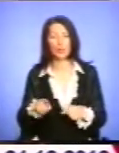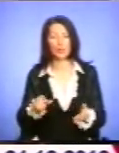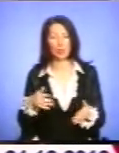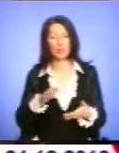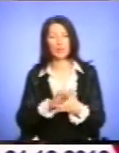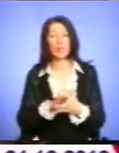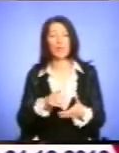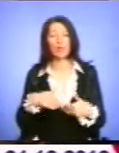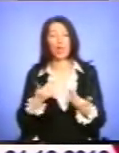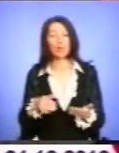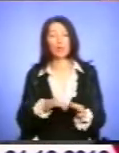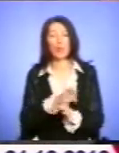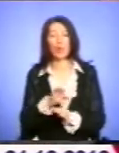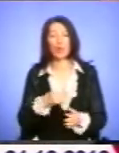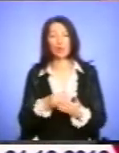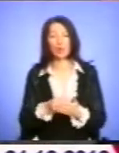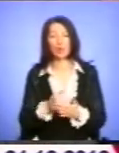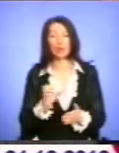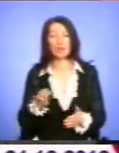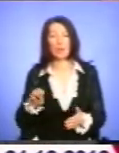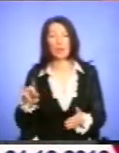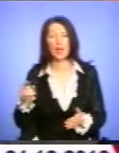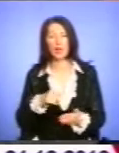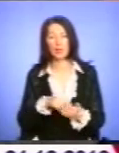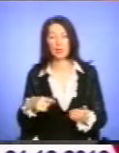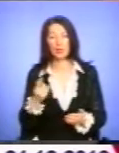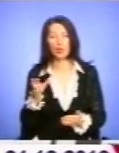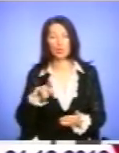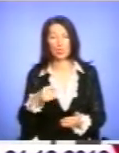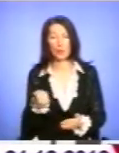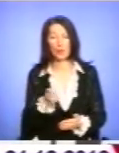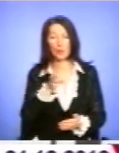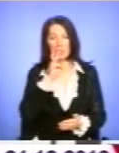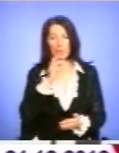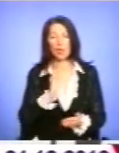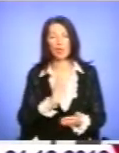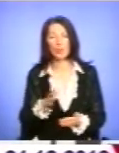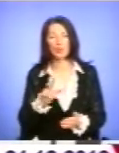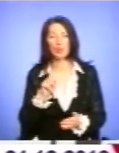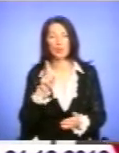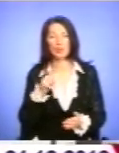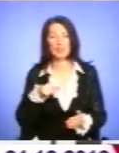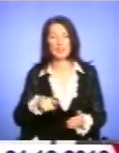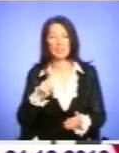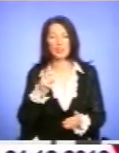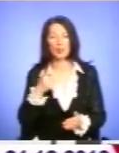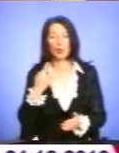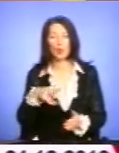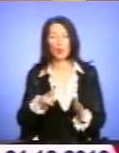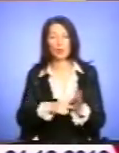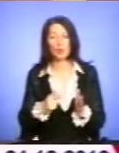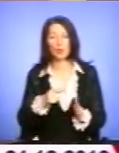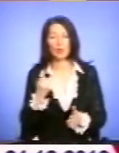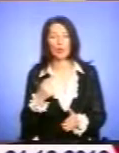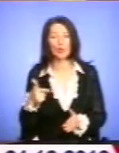проект бюджету, Степан Скибеляк підкреслив, що з 1 січня мінімальна заробітна плата складе 1147 гривень, з 1 грудня